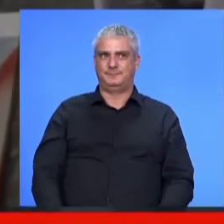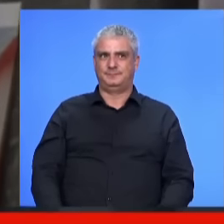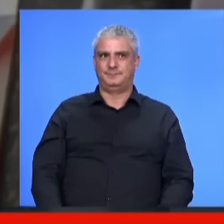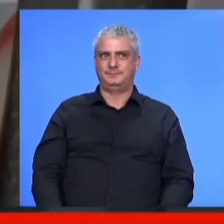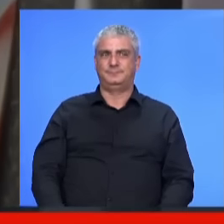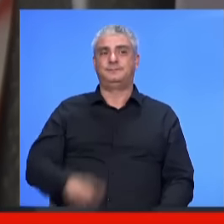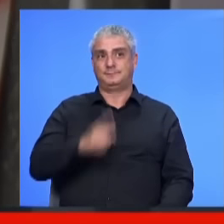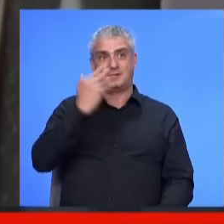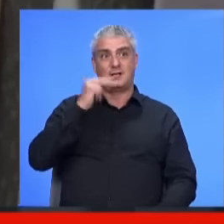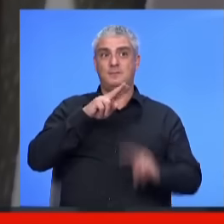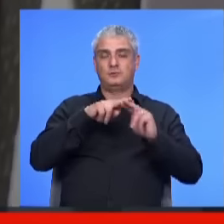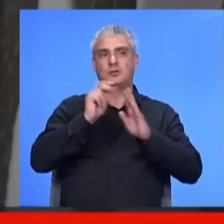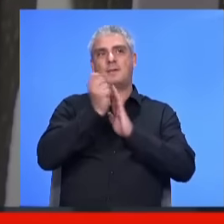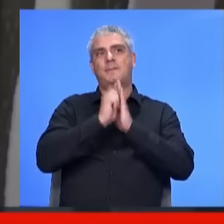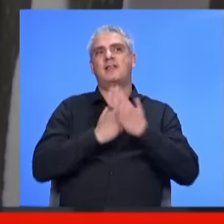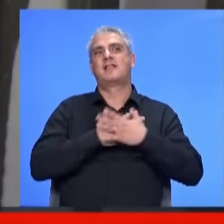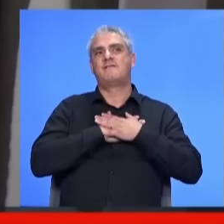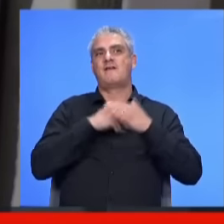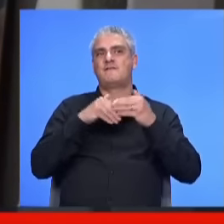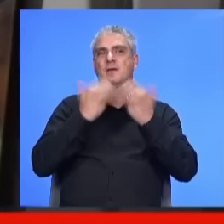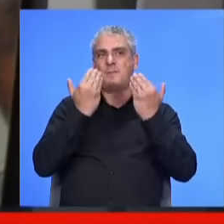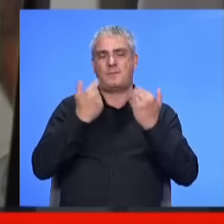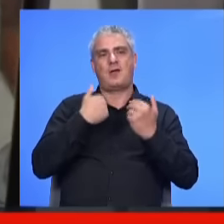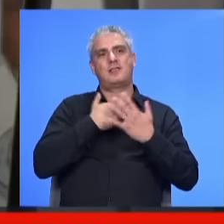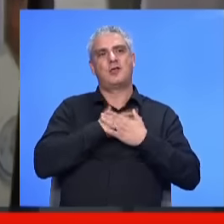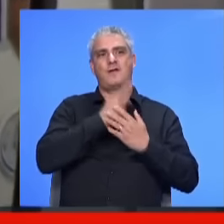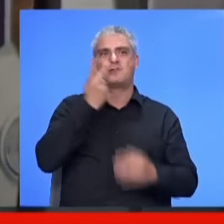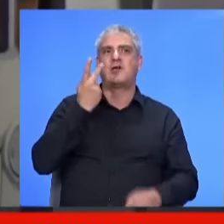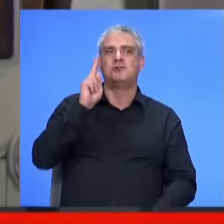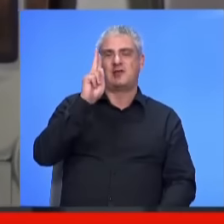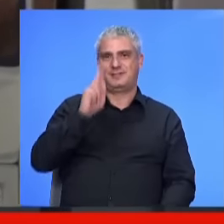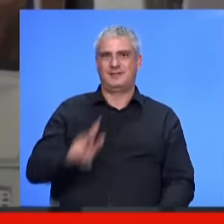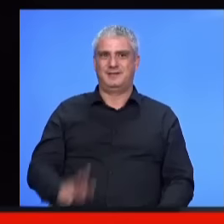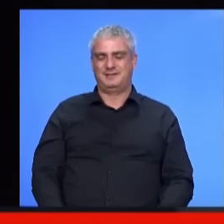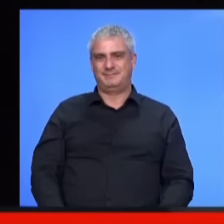הייתה משכה לו מכתבי אהבה בבוקר. אני אוהב אותך יותר.